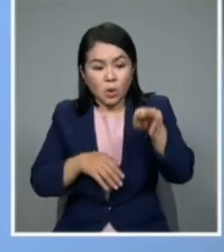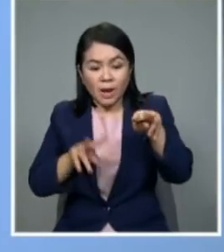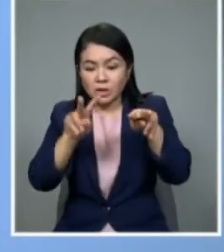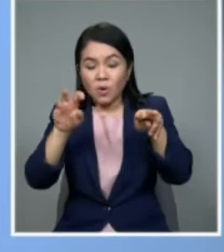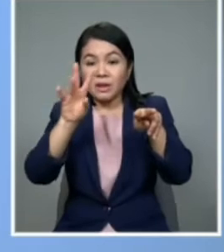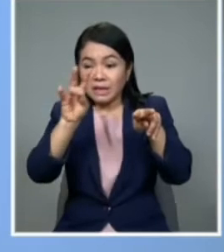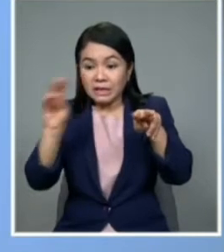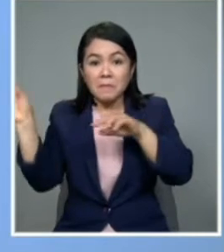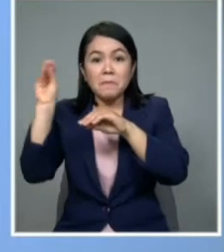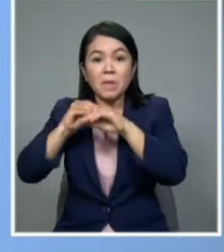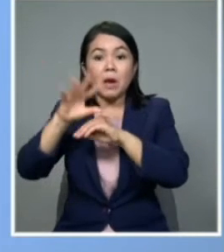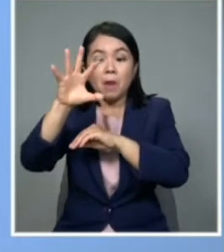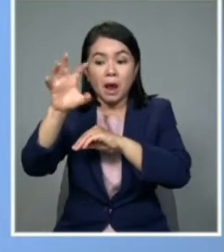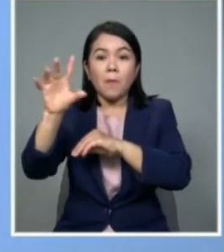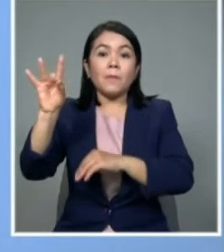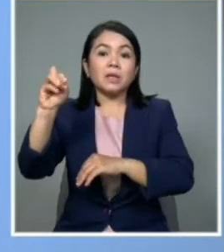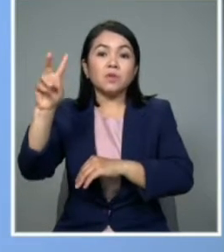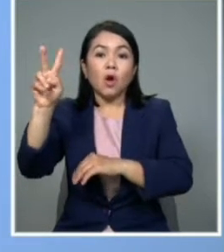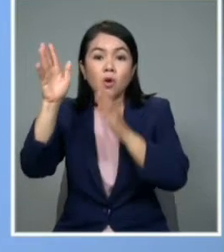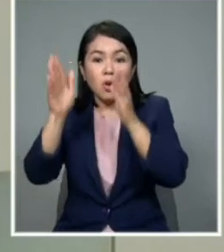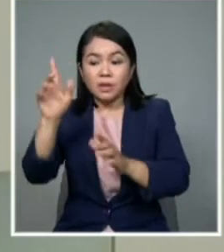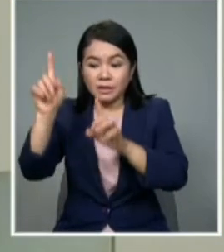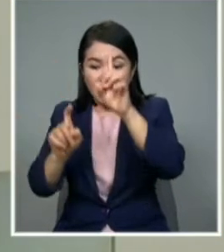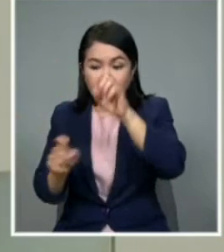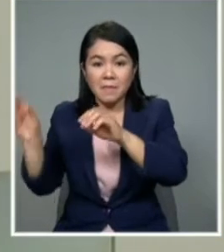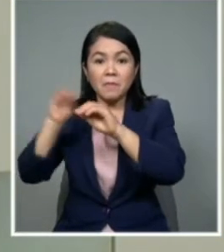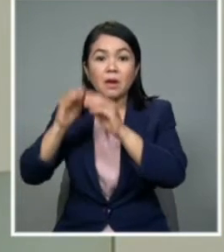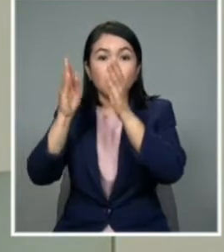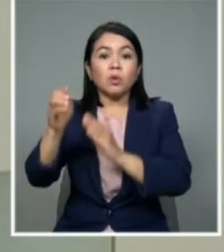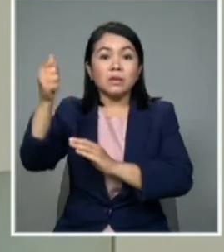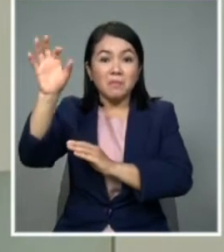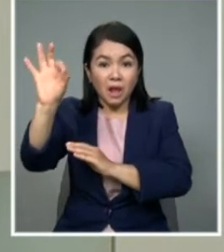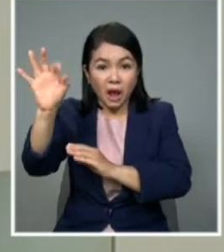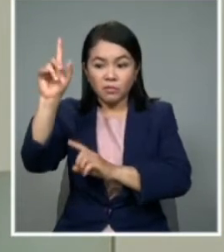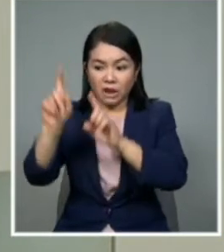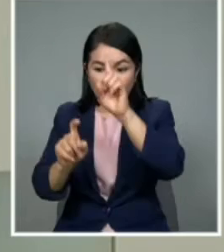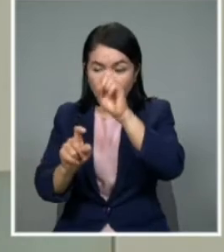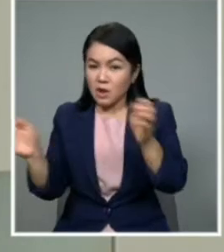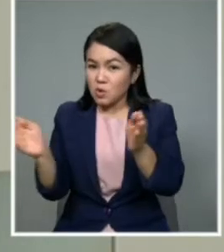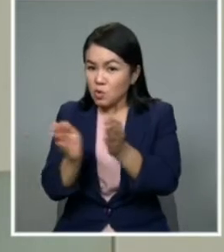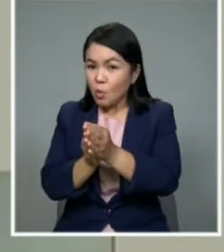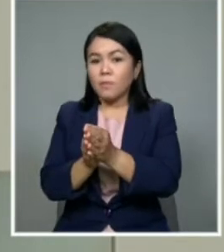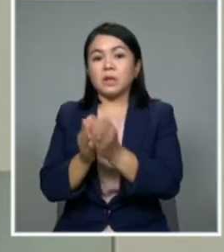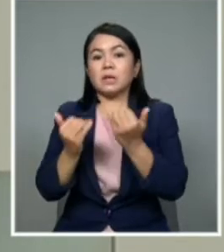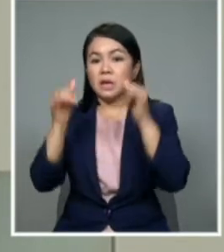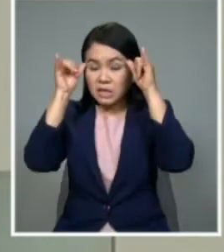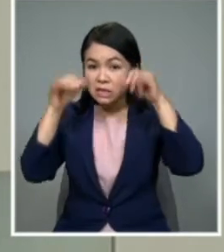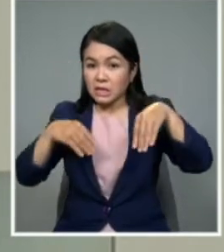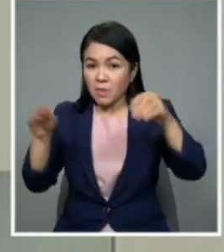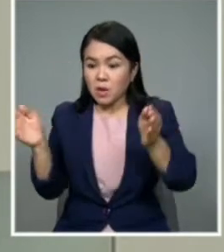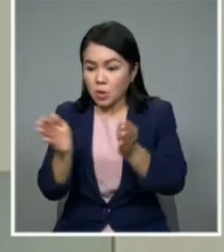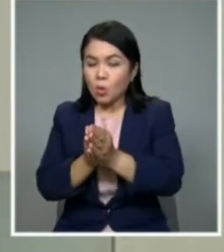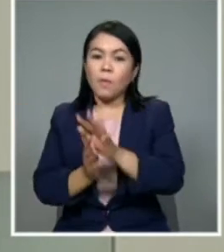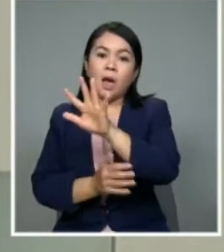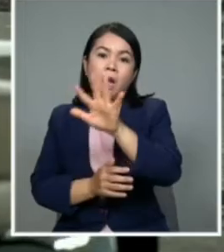นเพิ่มขึ้นมา582คนผู้เสียชีวิตเพิ่มขึ้น19คนยอดผู้เสียชีวิตรวมสำหรับที่สเปนนั้นอยู่